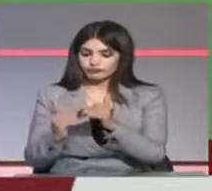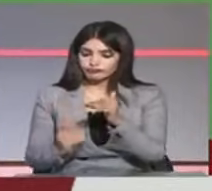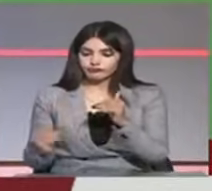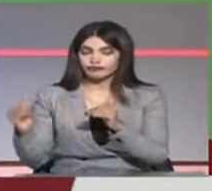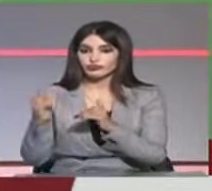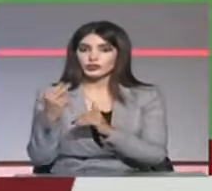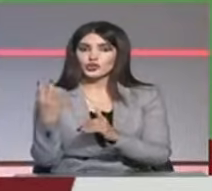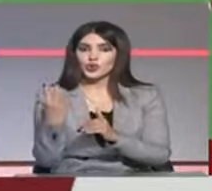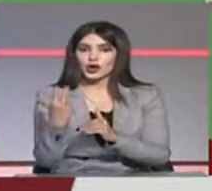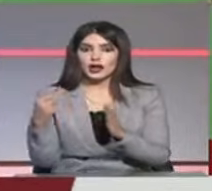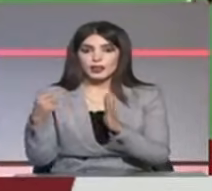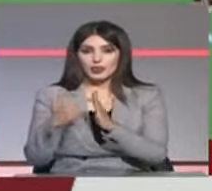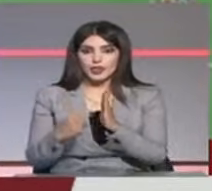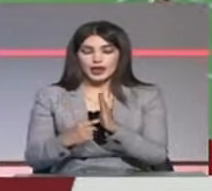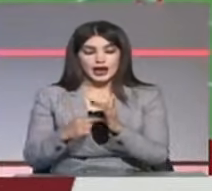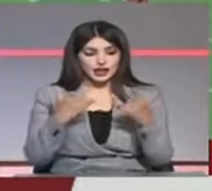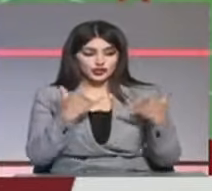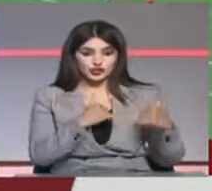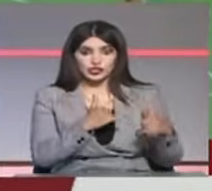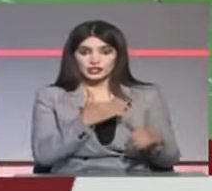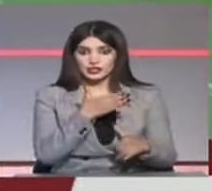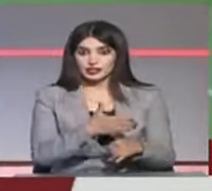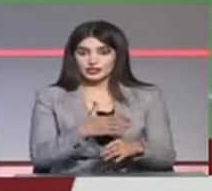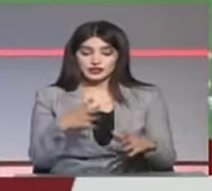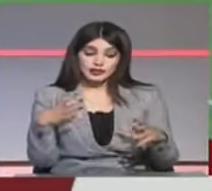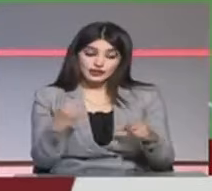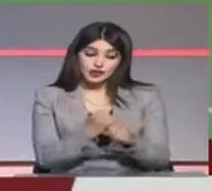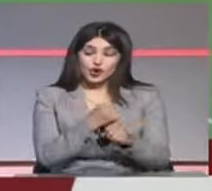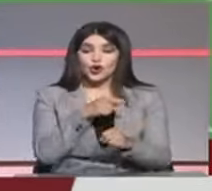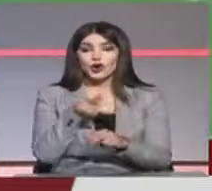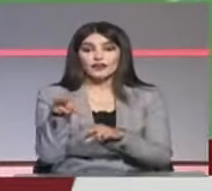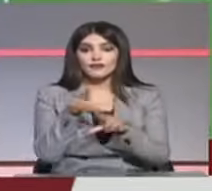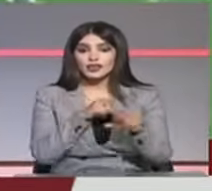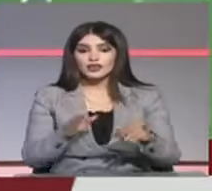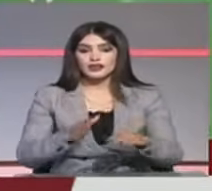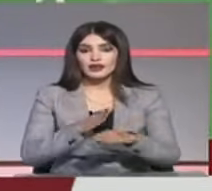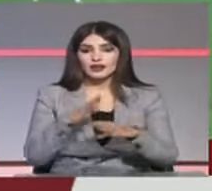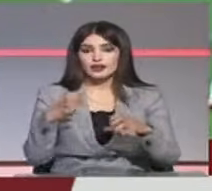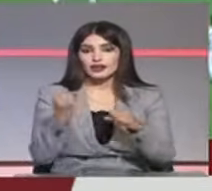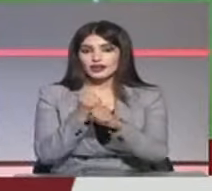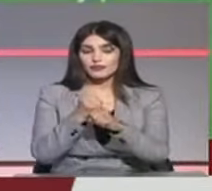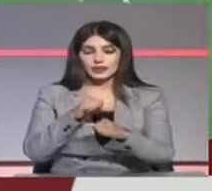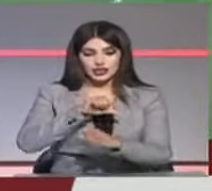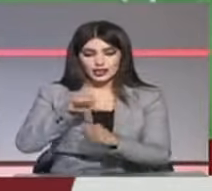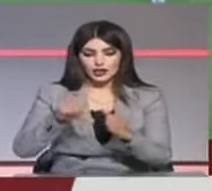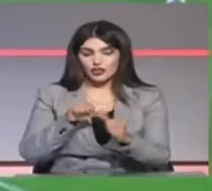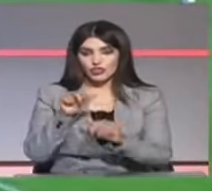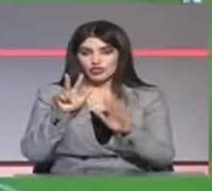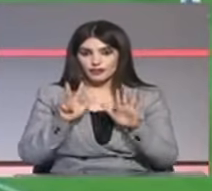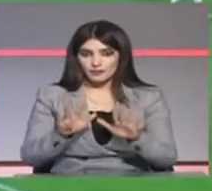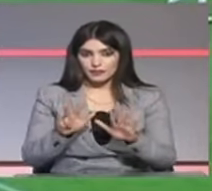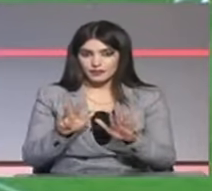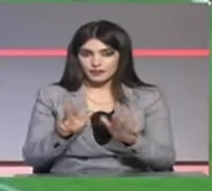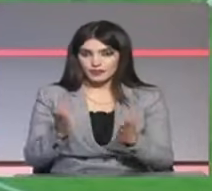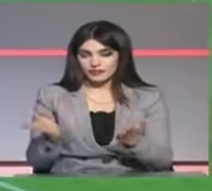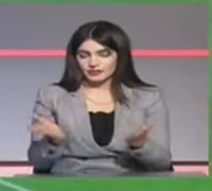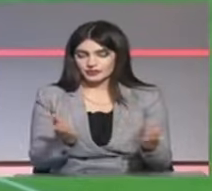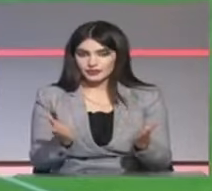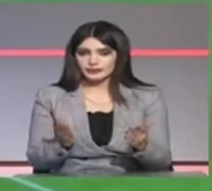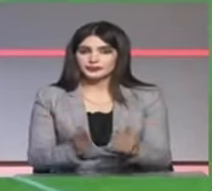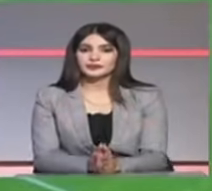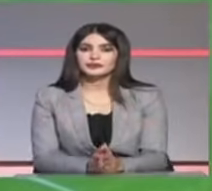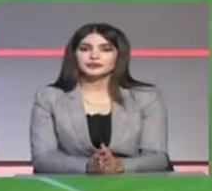بنقطتين عن الفريق الجزائري الذي اقتلع بدوره بطاقه العبور الثانيه لدور الثمانيه عن هذه المجموعه